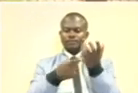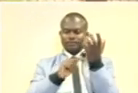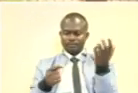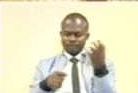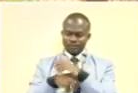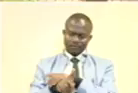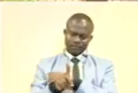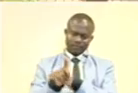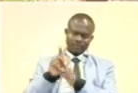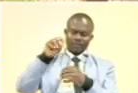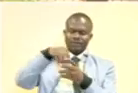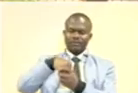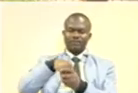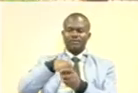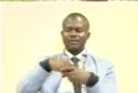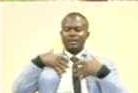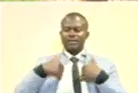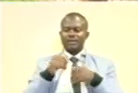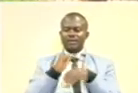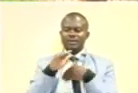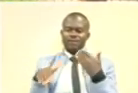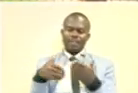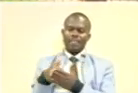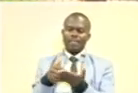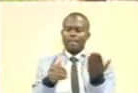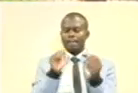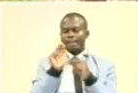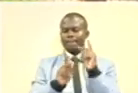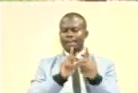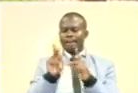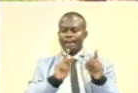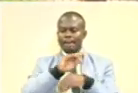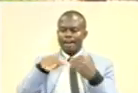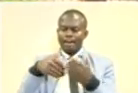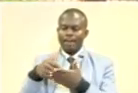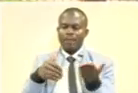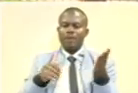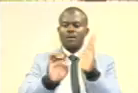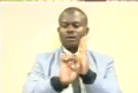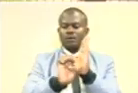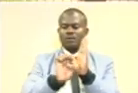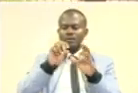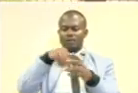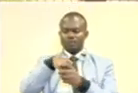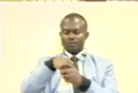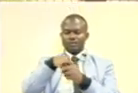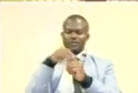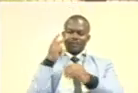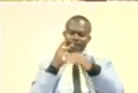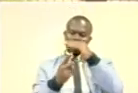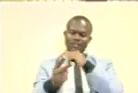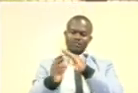ariho ryinjira mu buzima bwose bw'abantu n'abahurugero nko mu